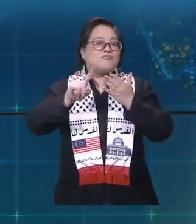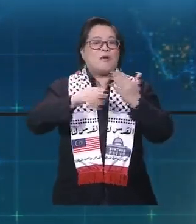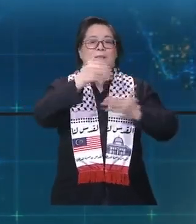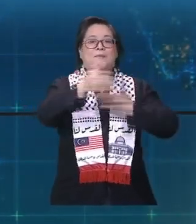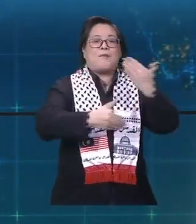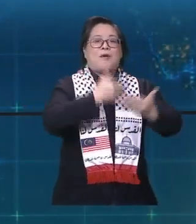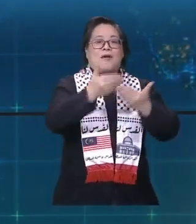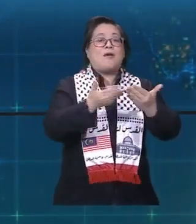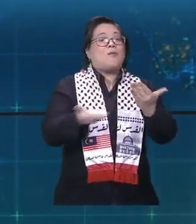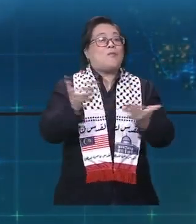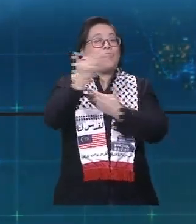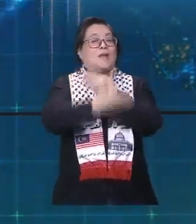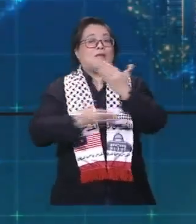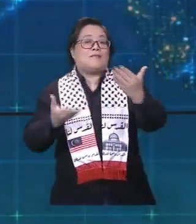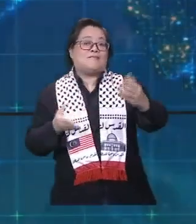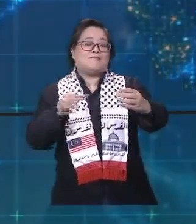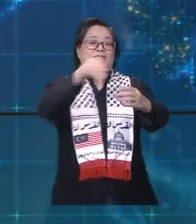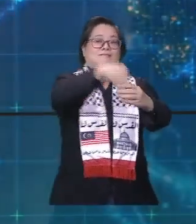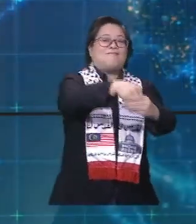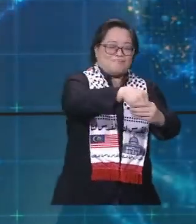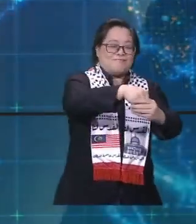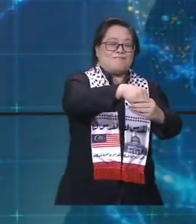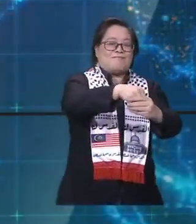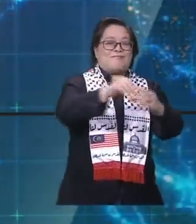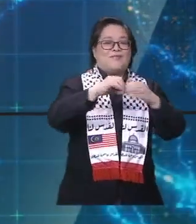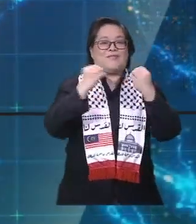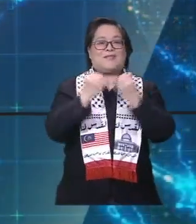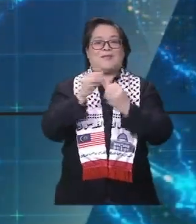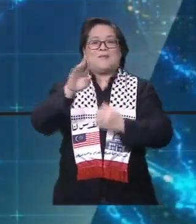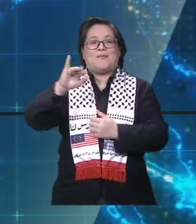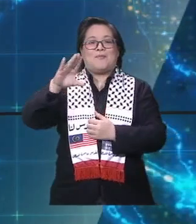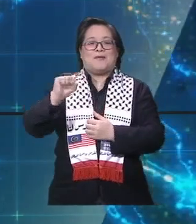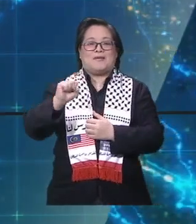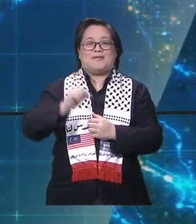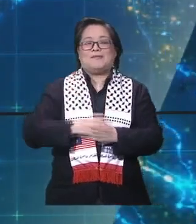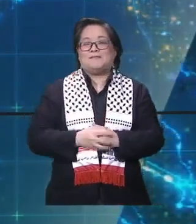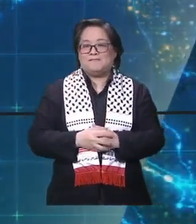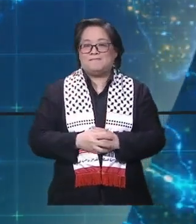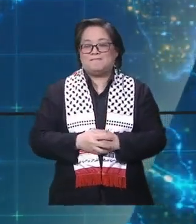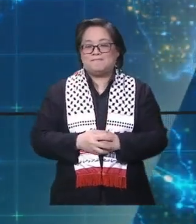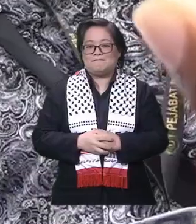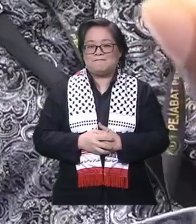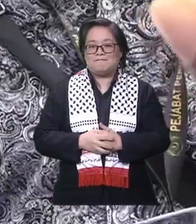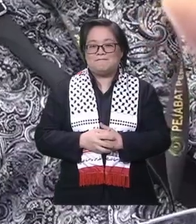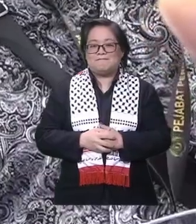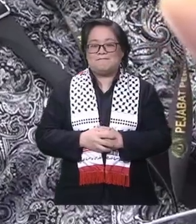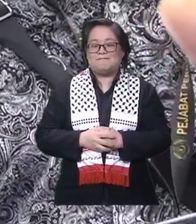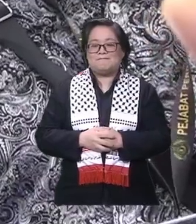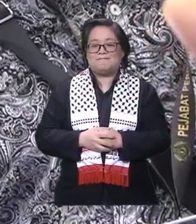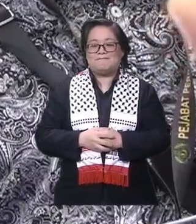beberapa proses untuk memungkinkan negara menyertai organisasi antara kerajaan itu.